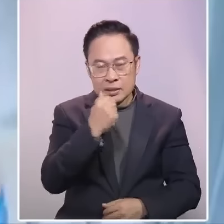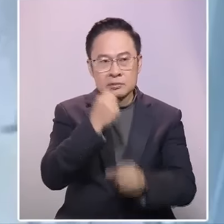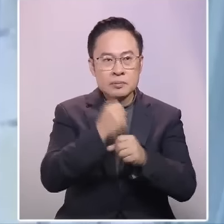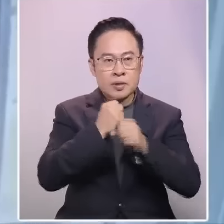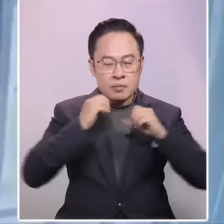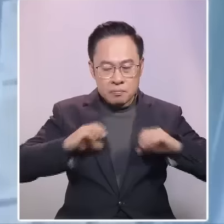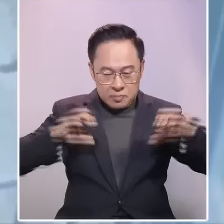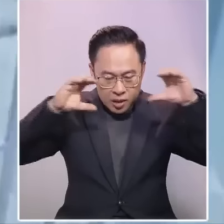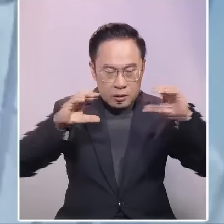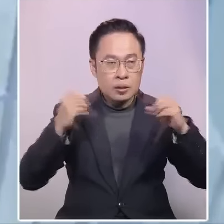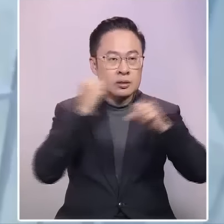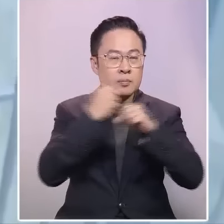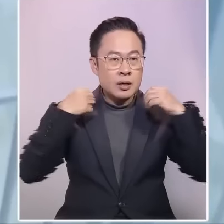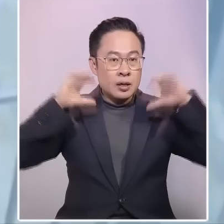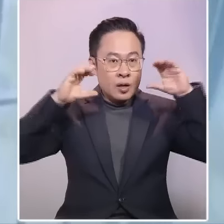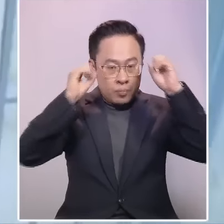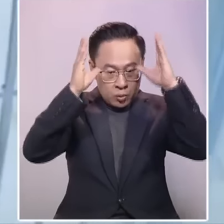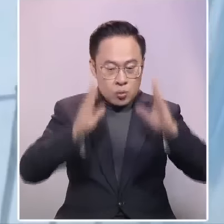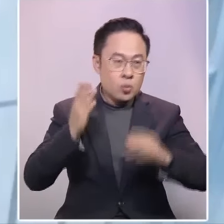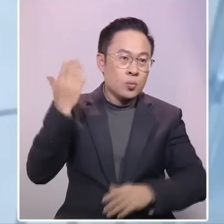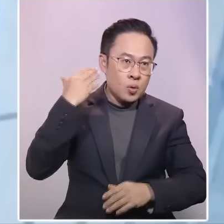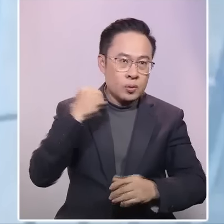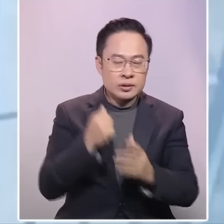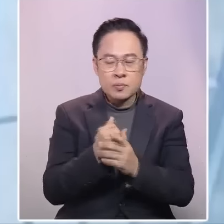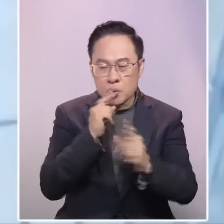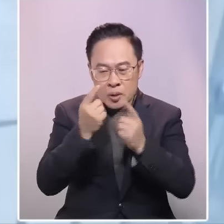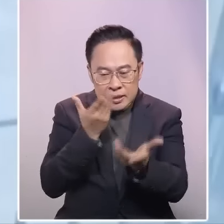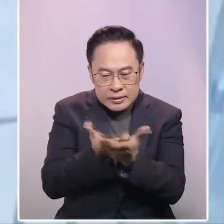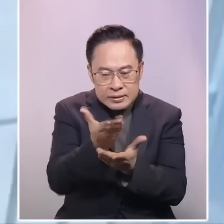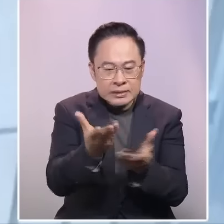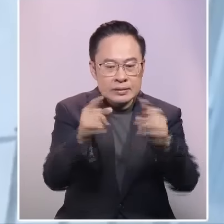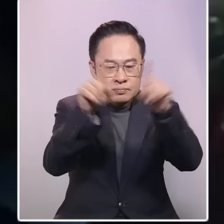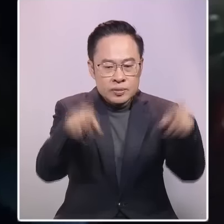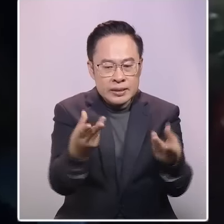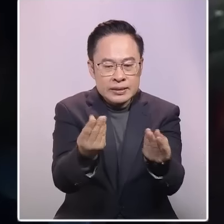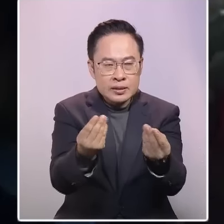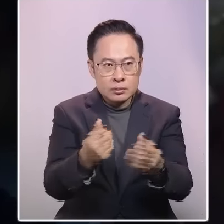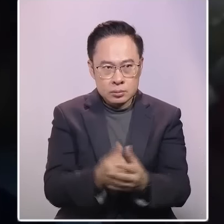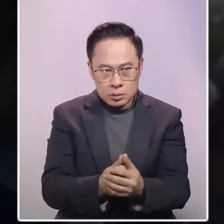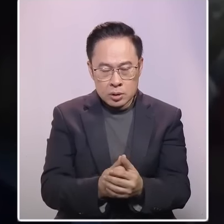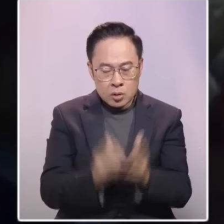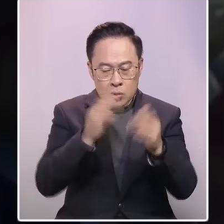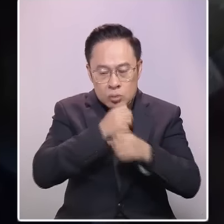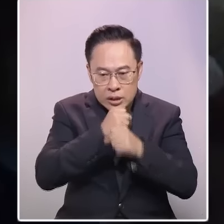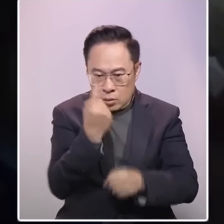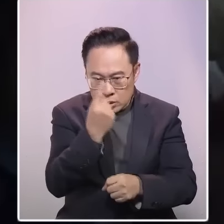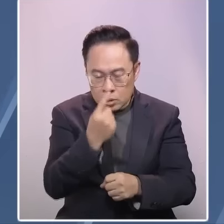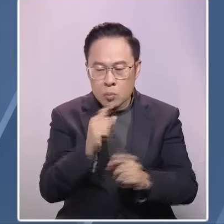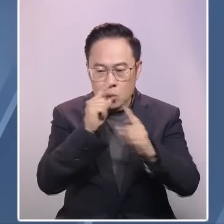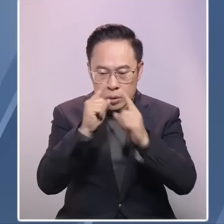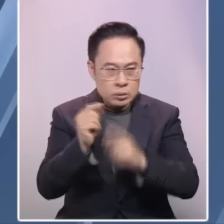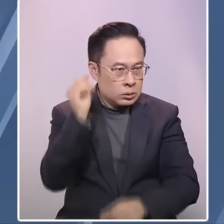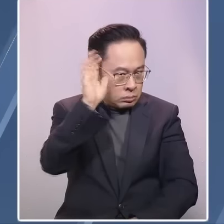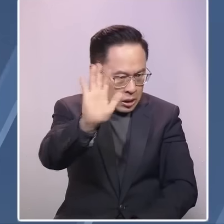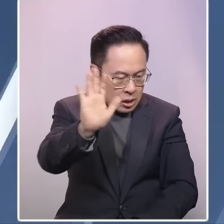ราชการครูทำทีจะมาขอซื้อที่ดินเตือนเลยนะคะผู้สูงอายุที่อยู่ที่บ้านระมัดระวังเลยใครที่แอบอ้างมาเป็นนาย